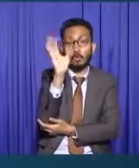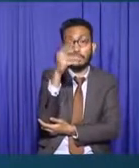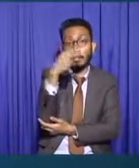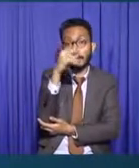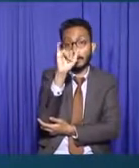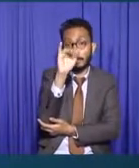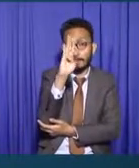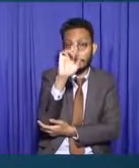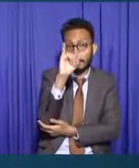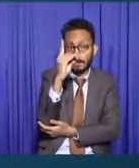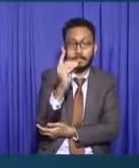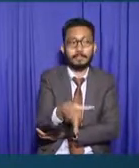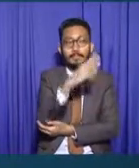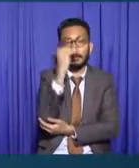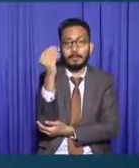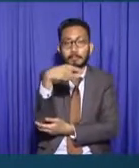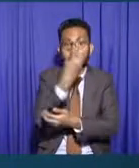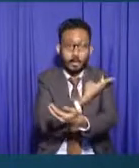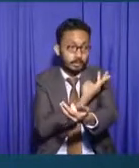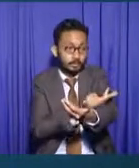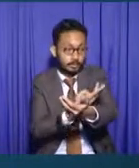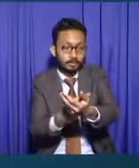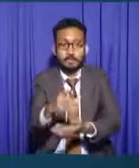monohibrid dan pewarisan